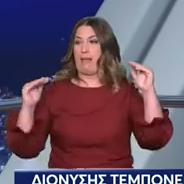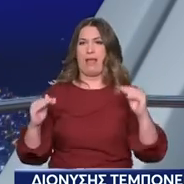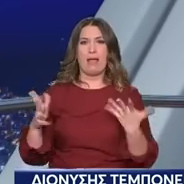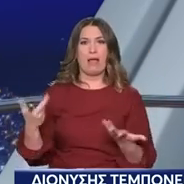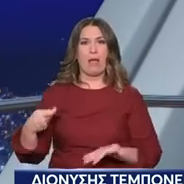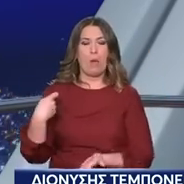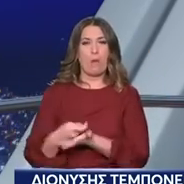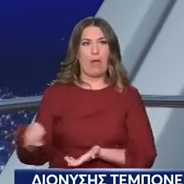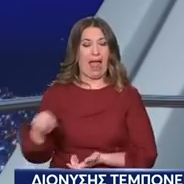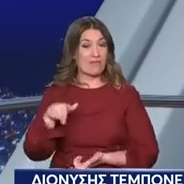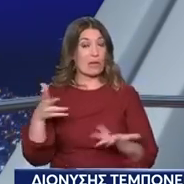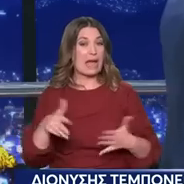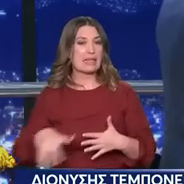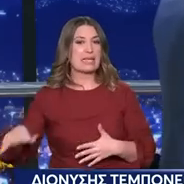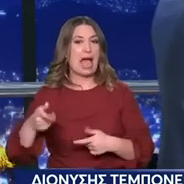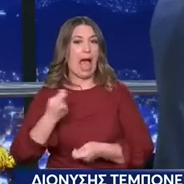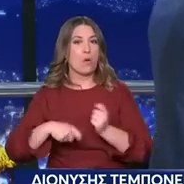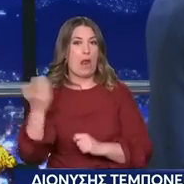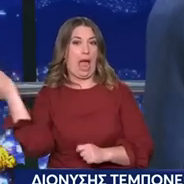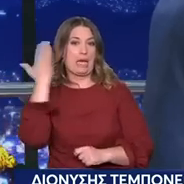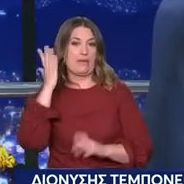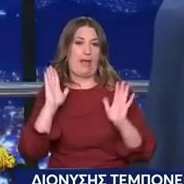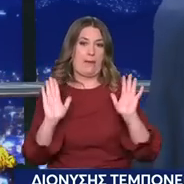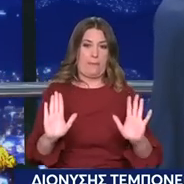γίνονται έλεγχοι στην αγορά. Αυτό θα συμφωνήσουμε, το λέμε συνέχεια.